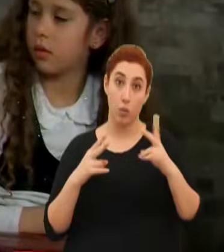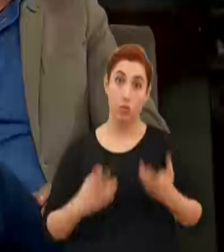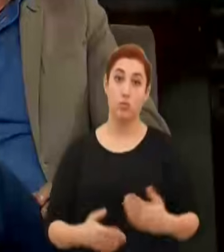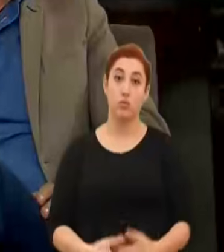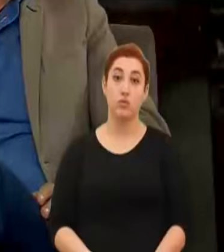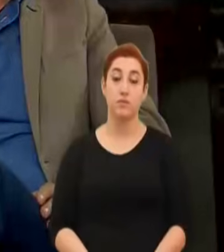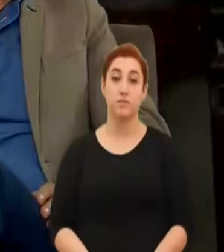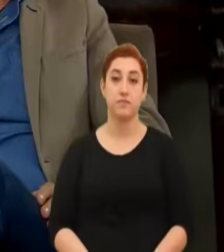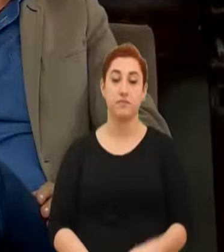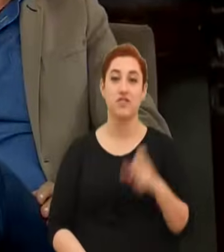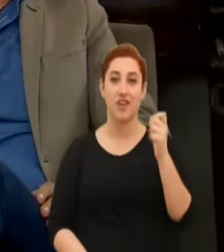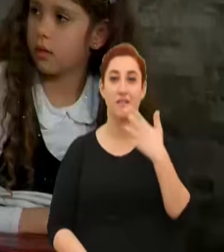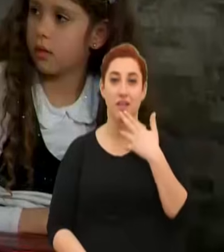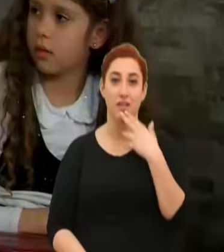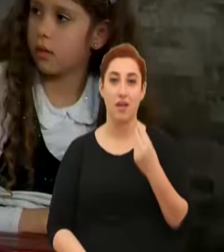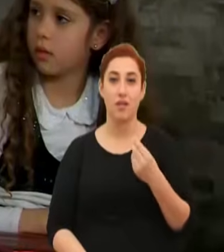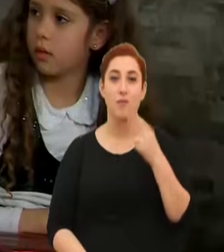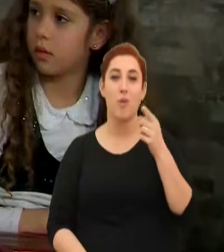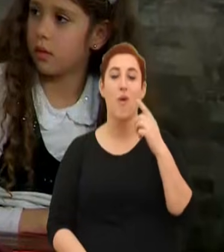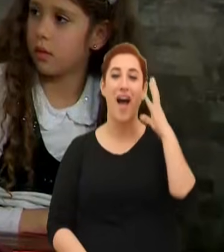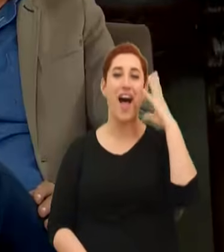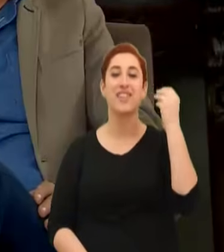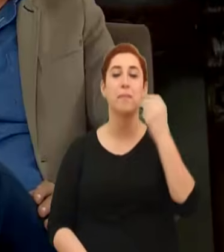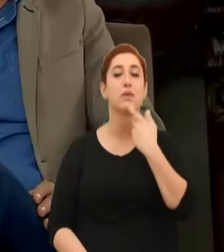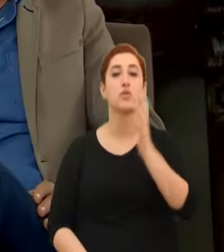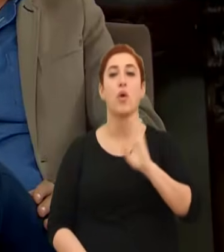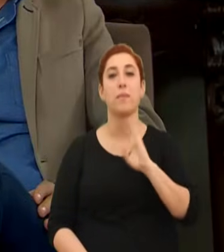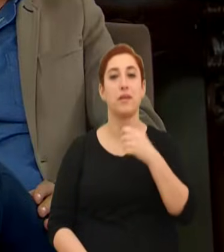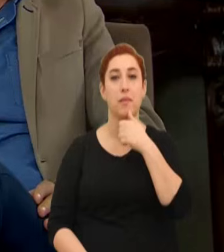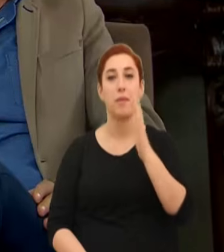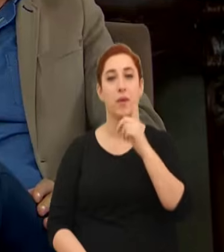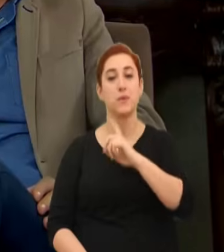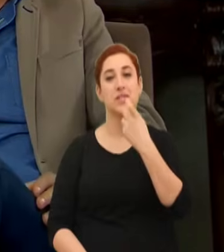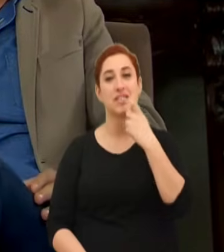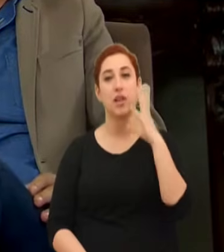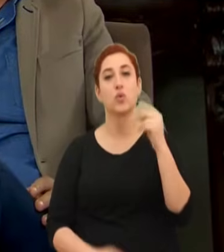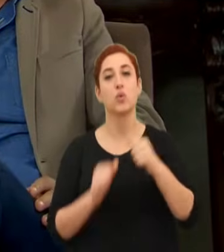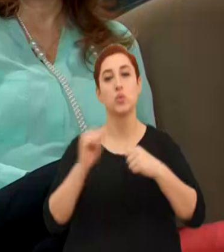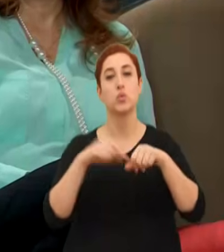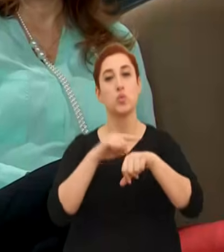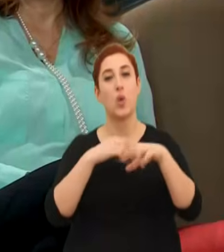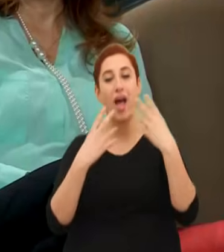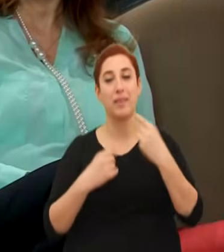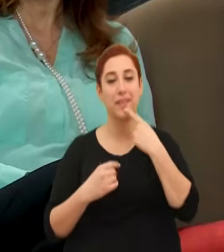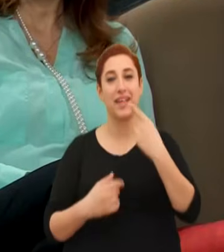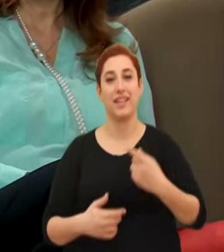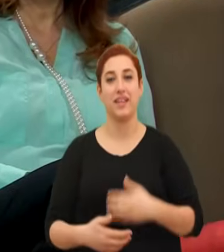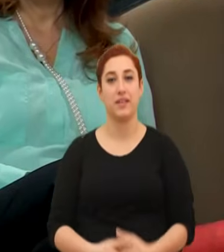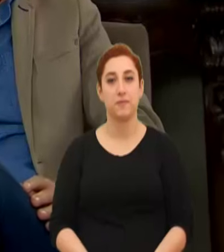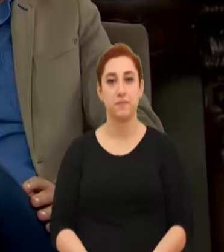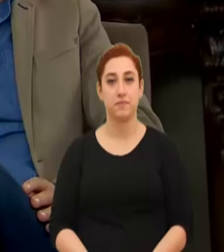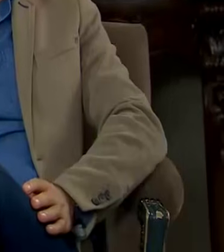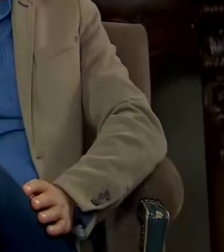canım? Caviden Hanım, o anlamda söylemedi babam. Yani 100 yıl ya çok uzun sürdü anlamında söyledi.